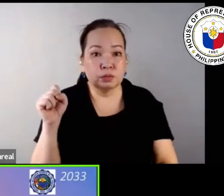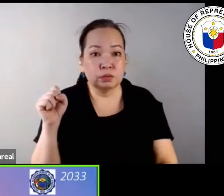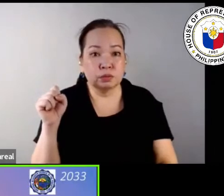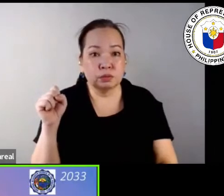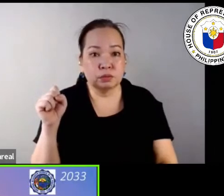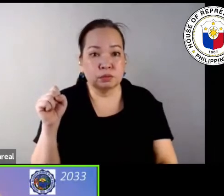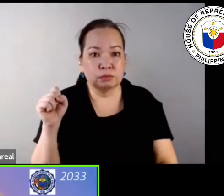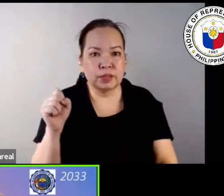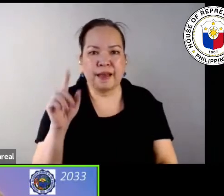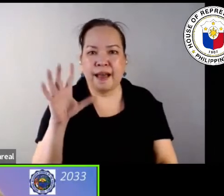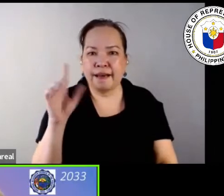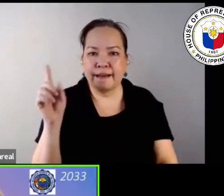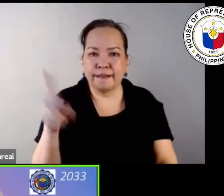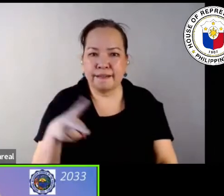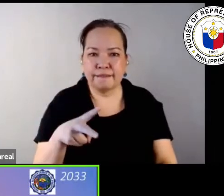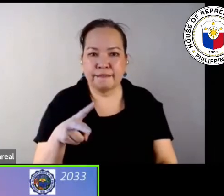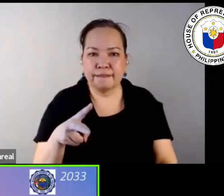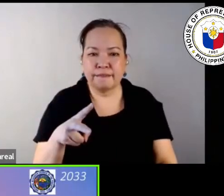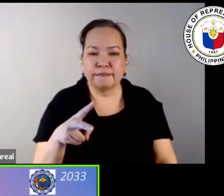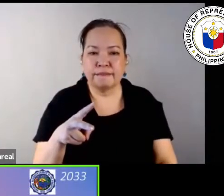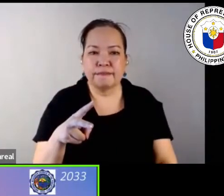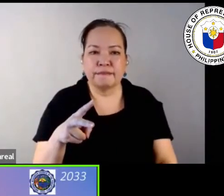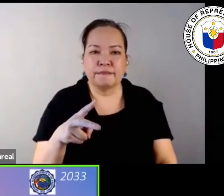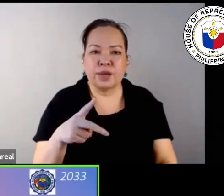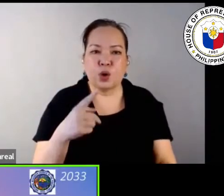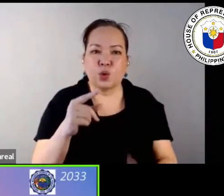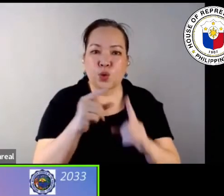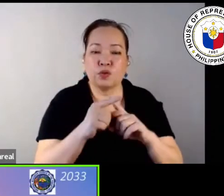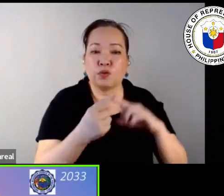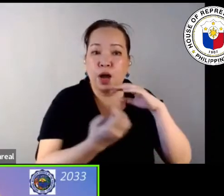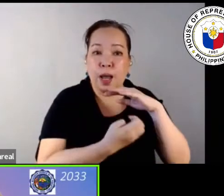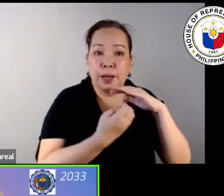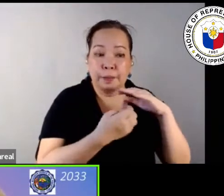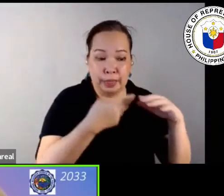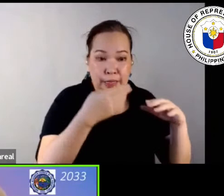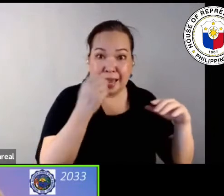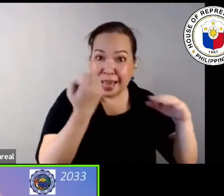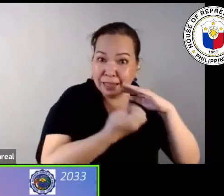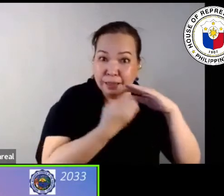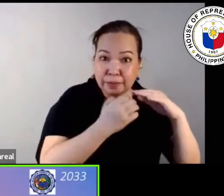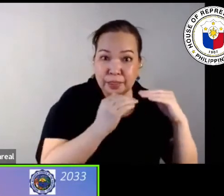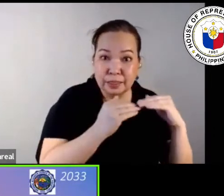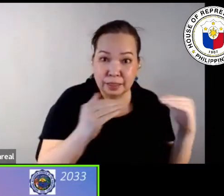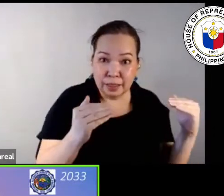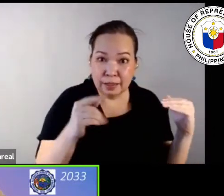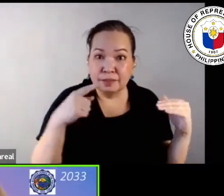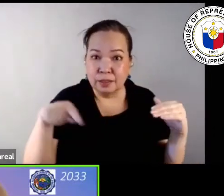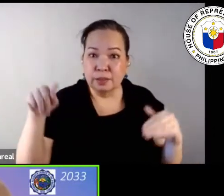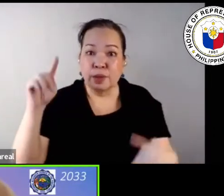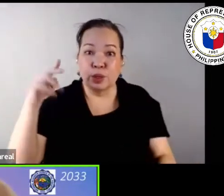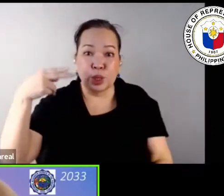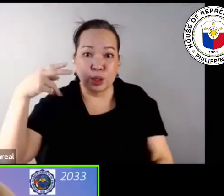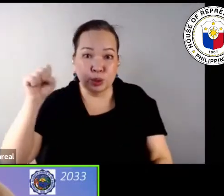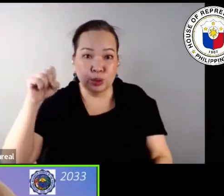lang po. Words in Elementary Science, ito po yung pangatlong pag-aaral. Science Education Center